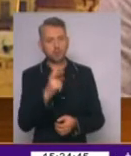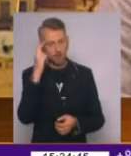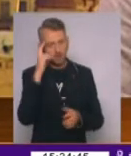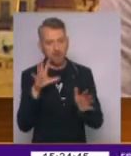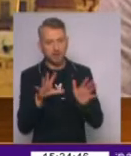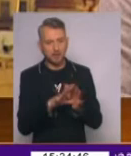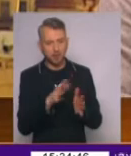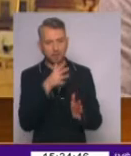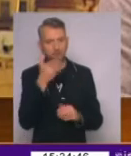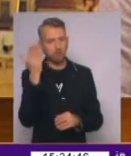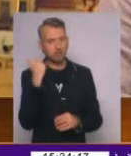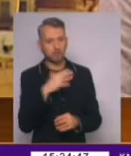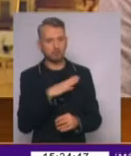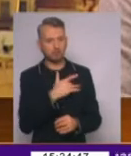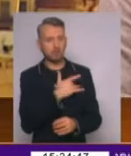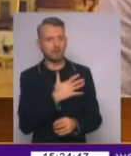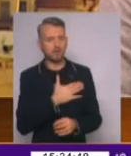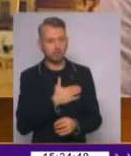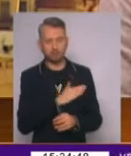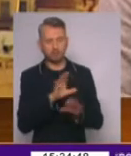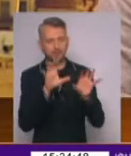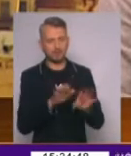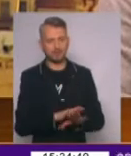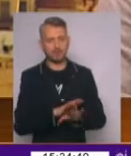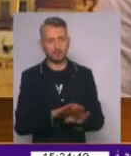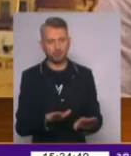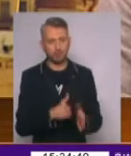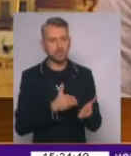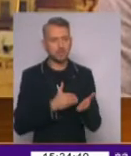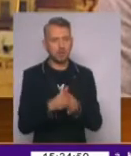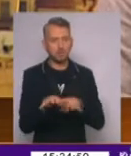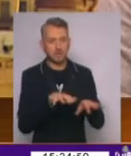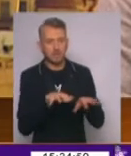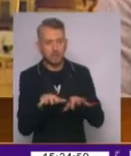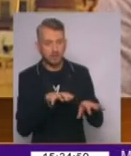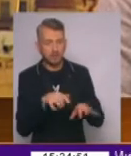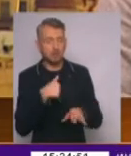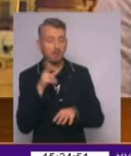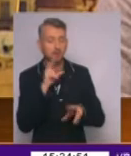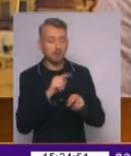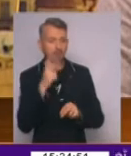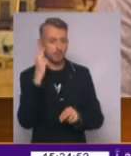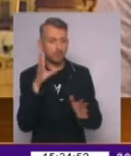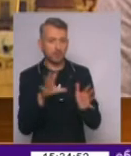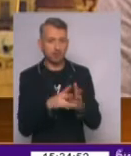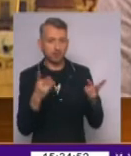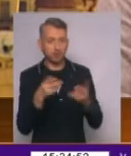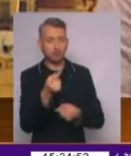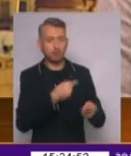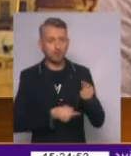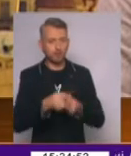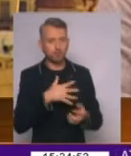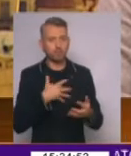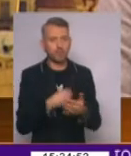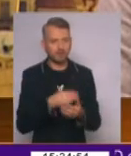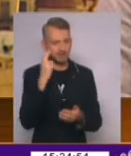«Київенерго» свого часу було приватизовано незаконно, шляхом махінацій. І я вважаю, що «Київенерго» необхідно повернути у